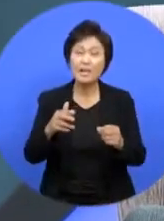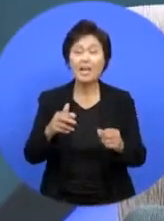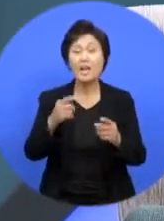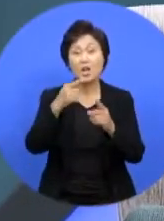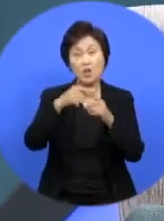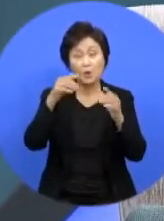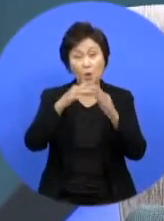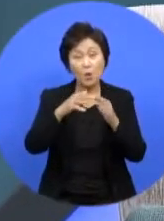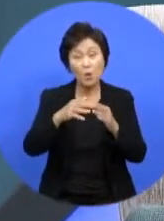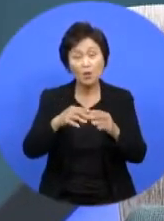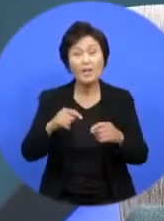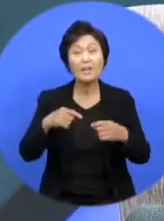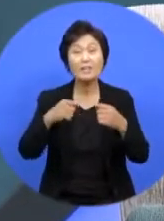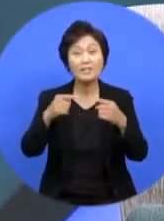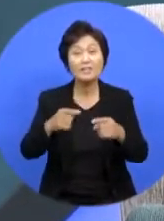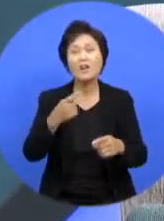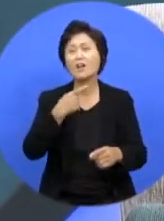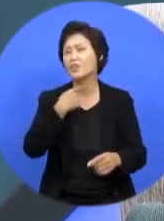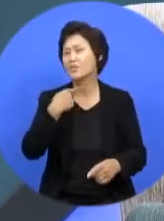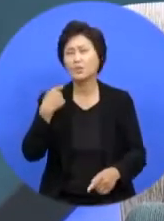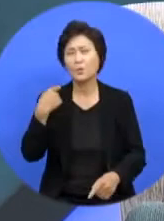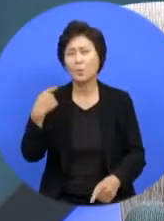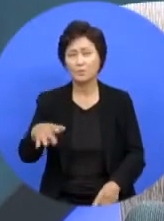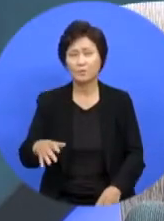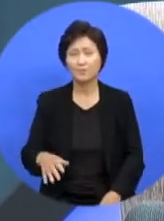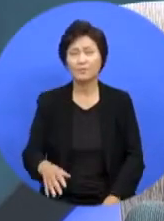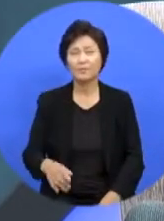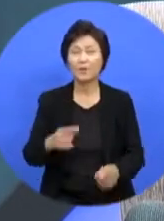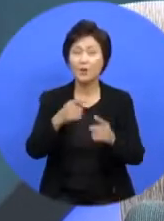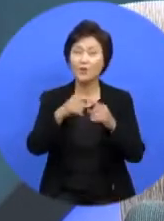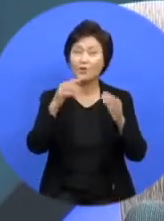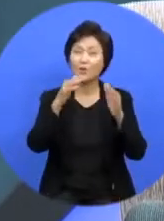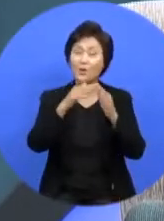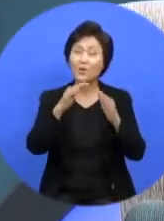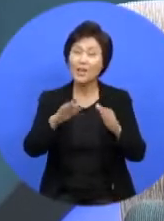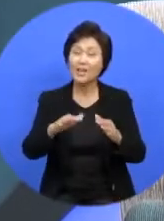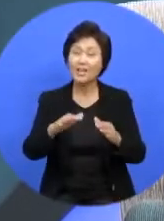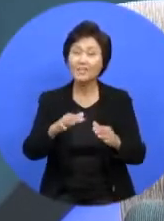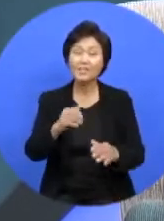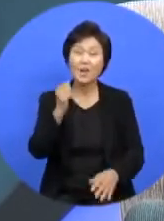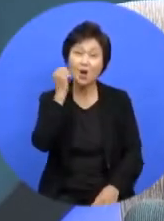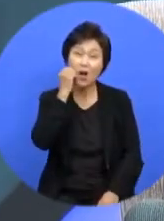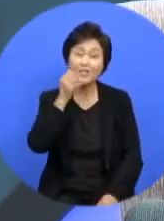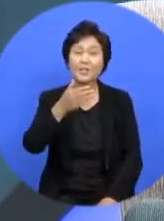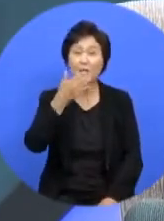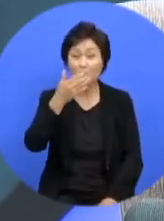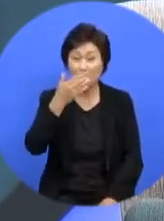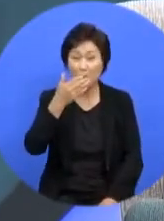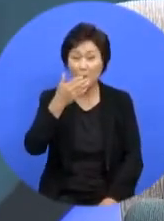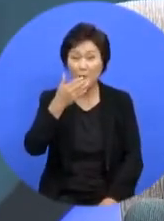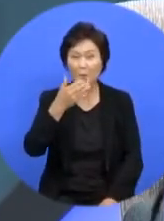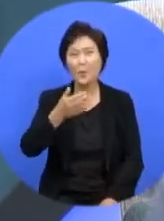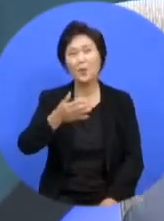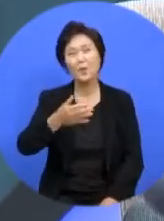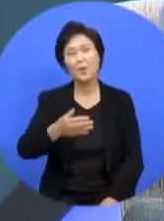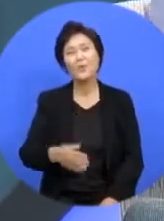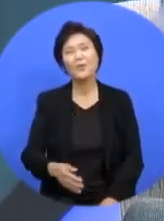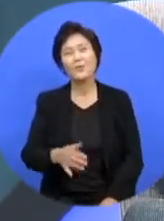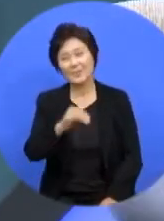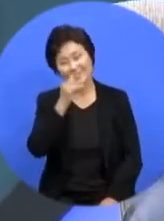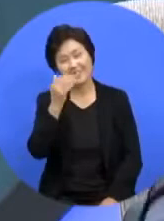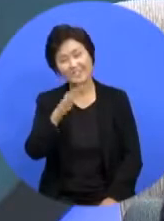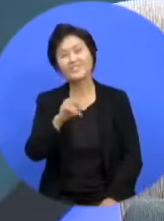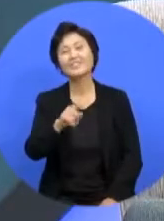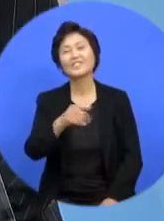없었는데 드셨죠? 예. 교회에서 밥도 먹고 그 초코 과자도 드셨죠? 그렇죠. 은혜는 받았습니다. 예, 그게 복음이에요.